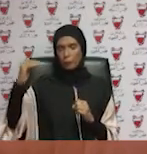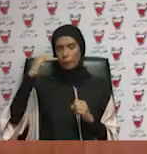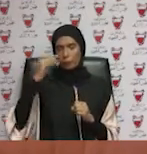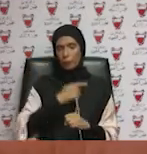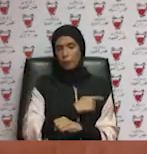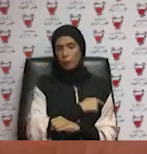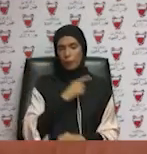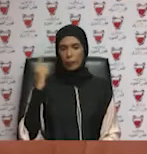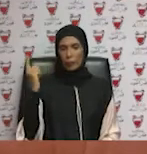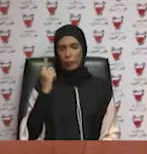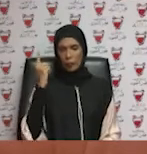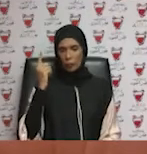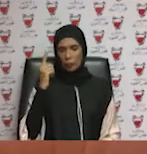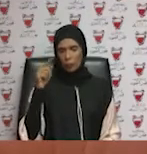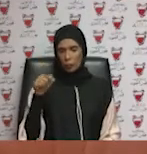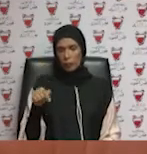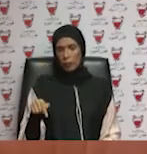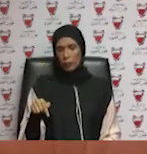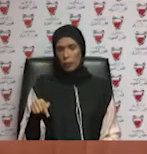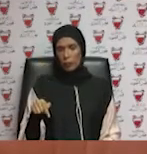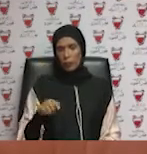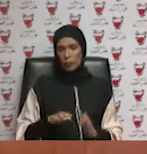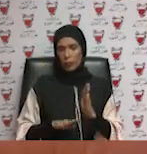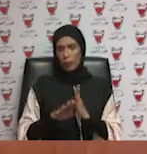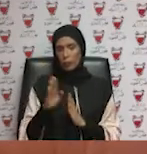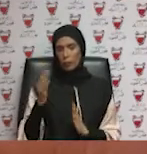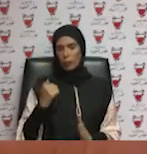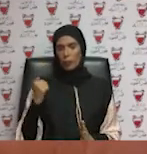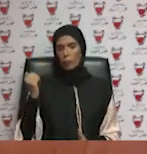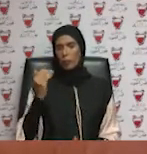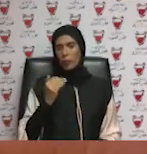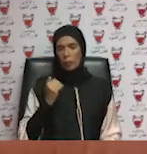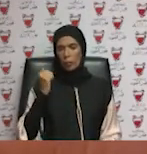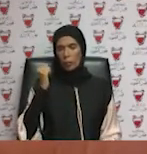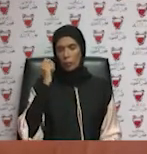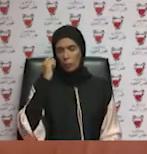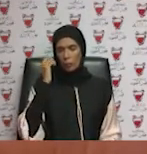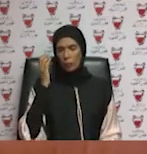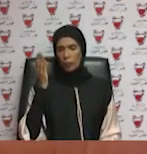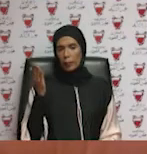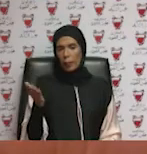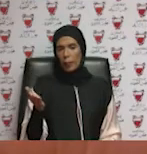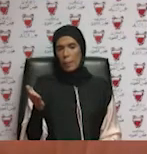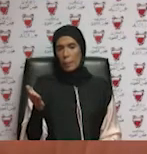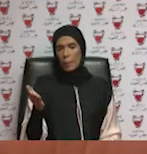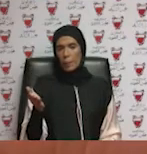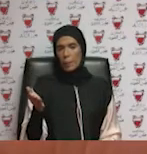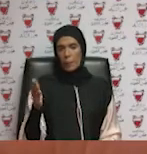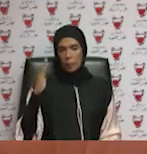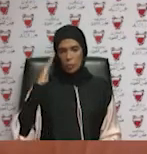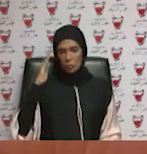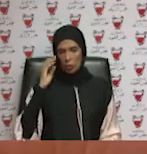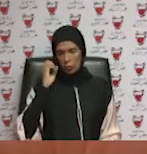في العالم في القطاع الصحي وأيضا بالنسبة للتنمية الاقتصادية، هذا الاقتراح، أنا أشكر